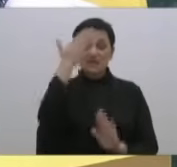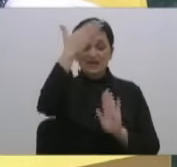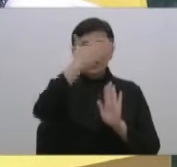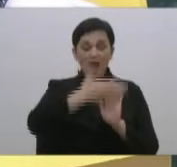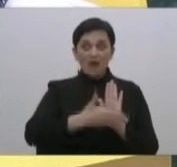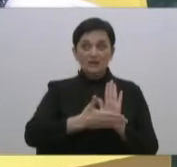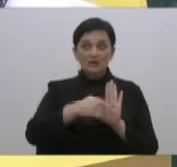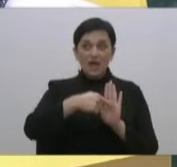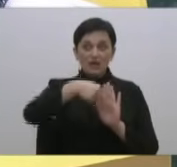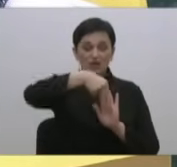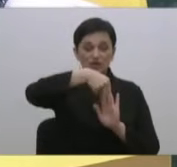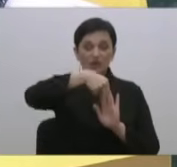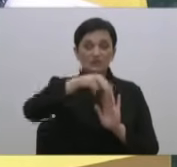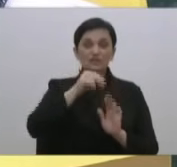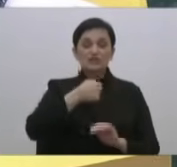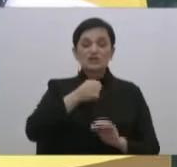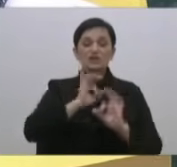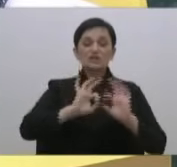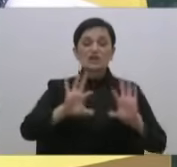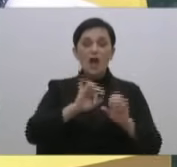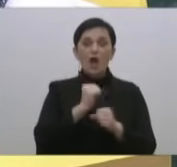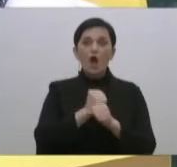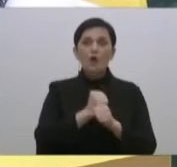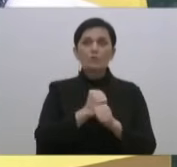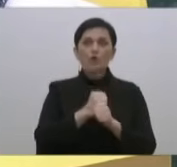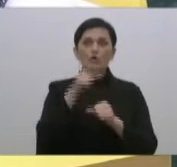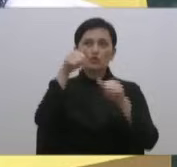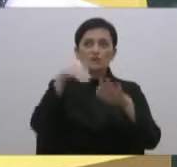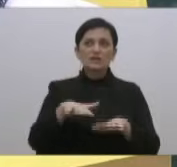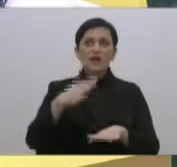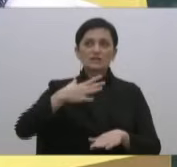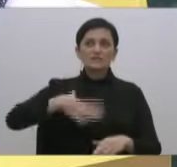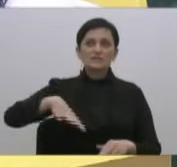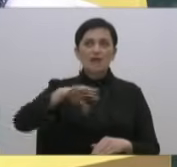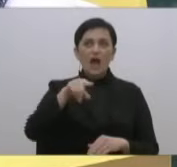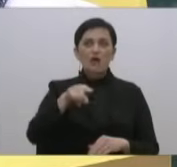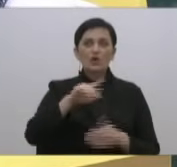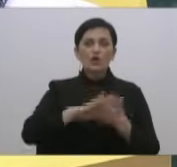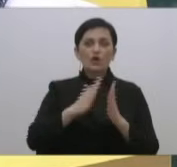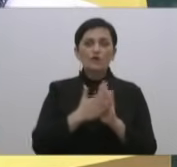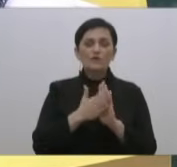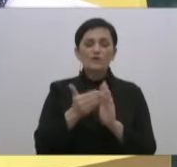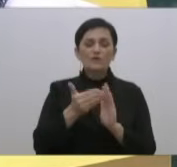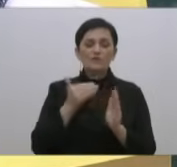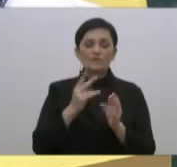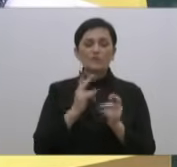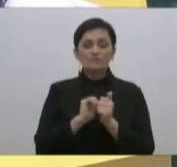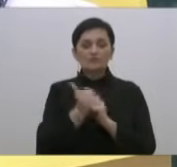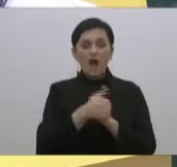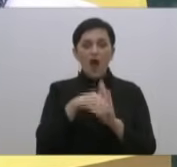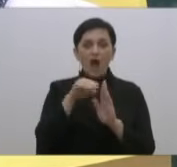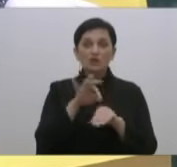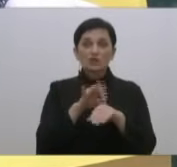იდგა და იქიდან რეპორტაჟს აკეთებდა, რომ სადღაც გადაწყდა, რომ საქართველოში ვადამდელი არჩევნები უნდა